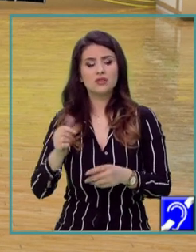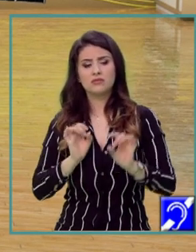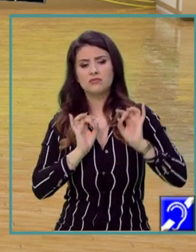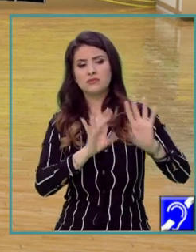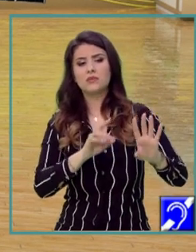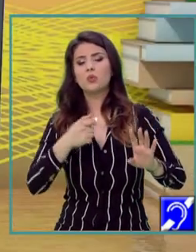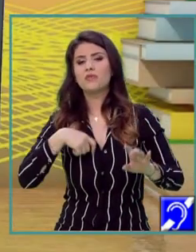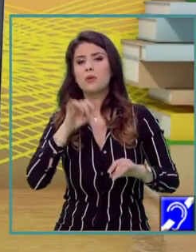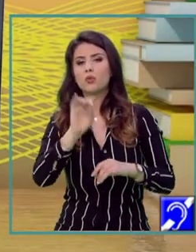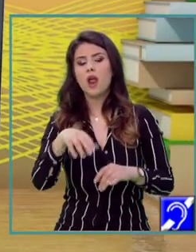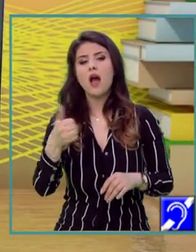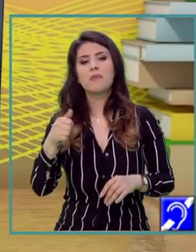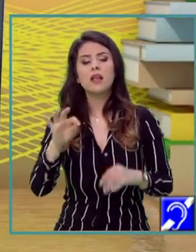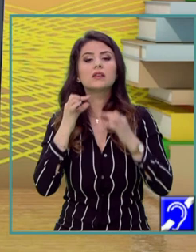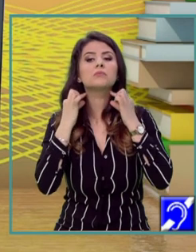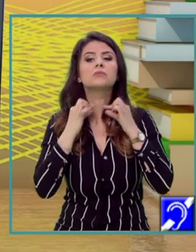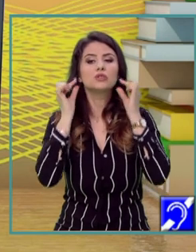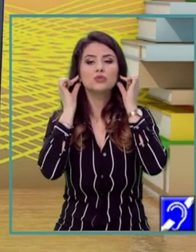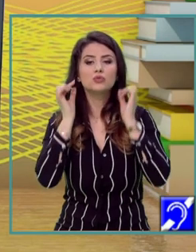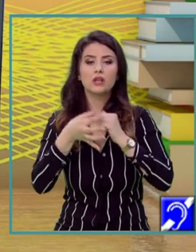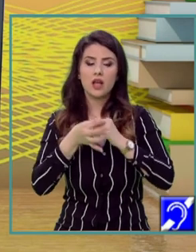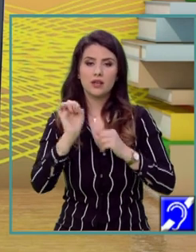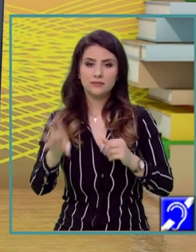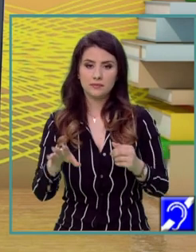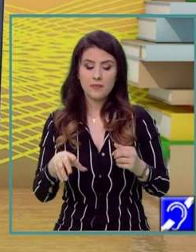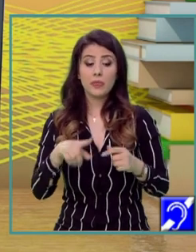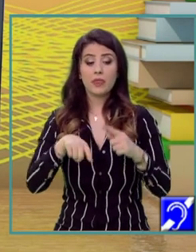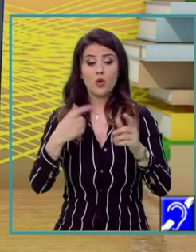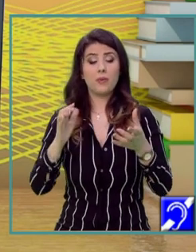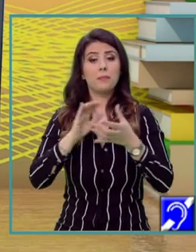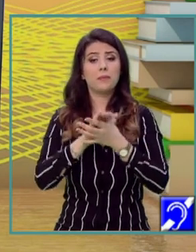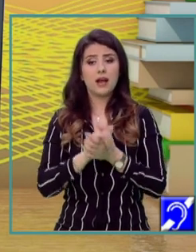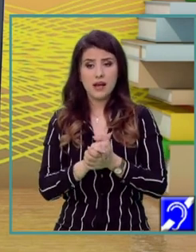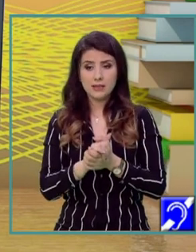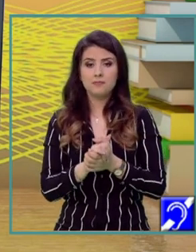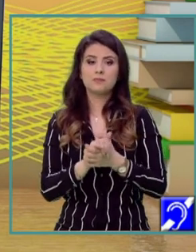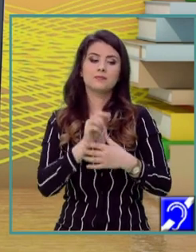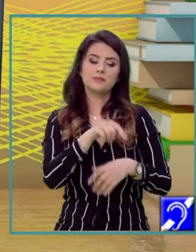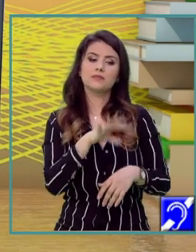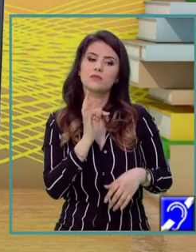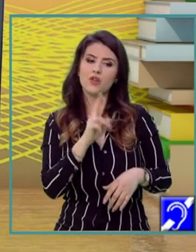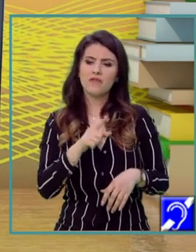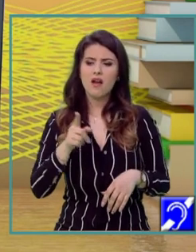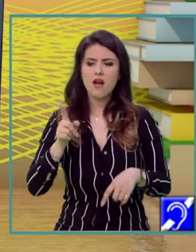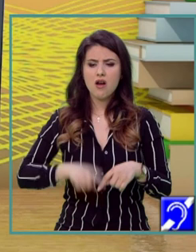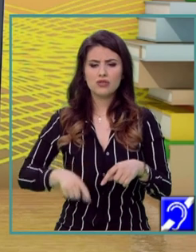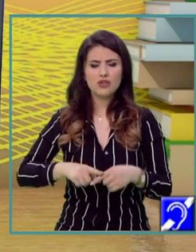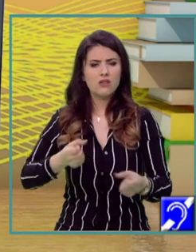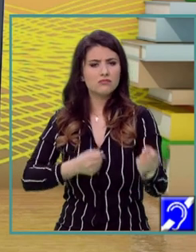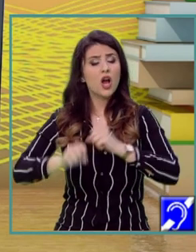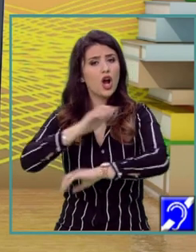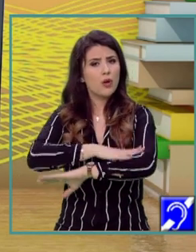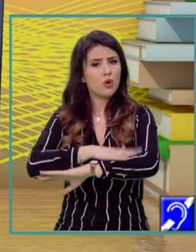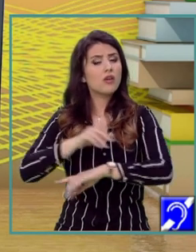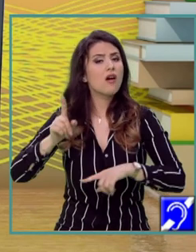reteze bijuterii după împăcare pe Ștefan îl caracterizează aceeași hipersensibilitate iar romanul